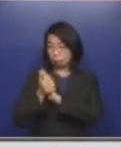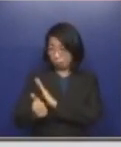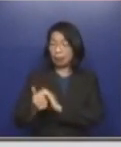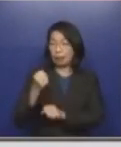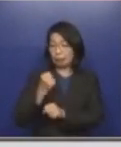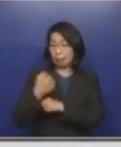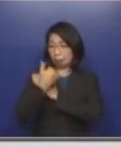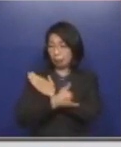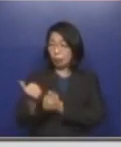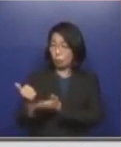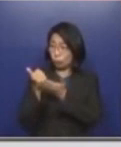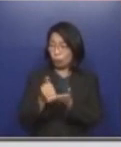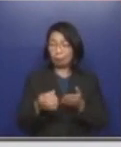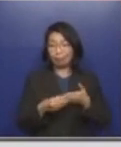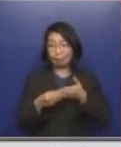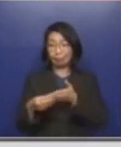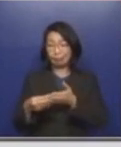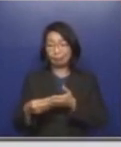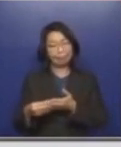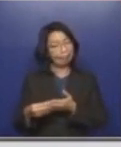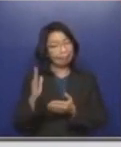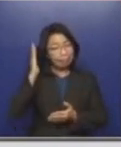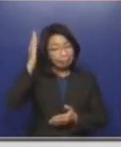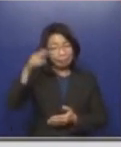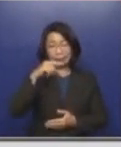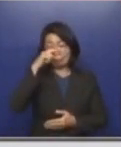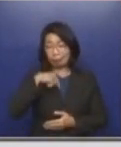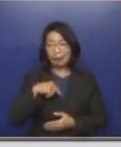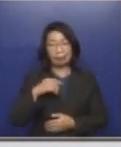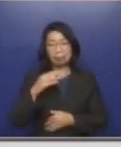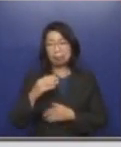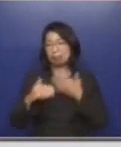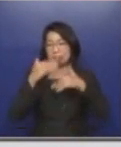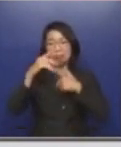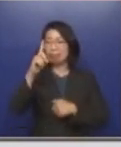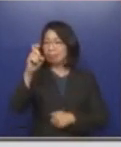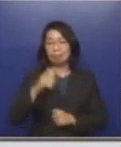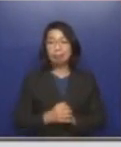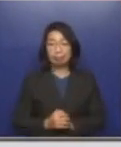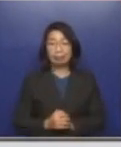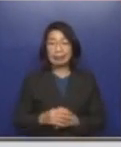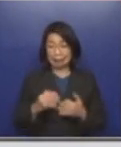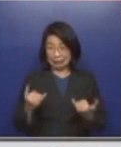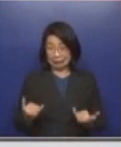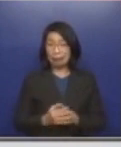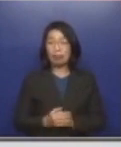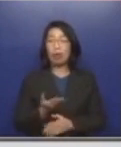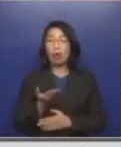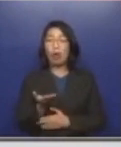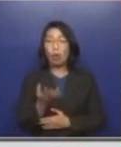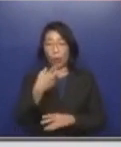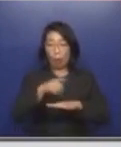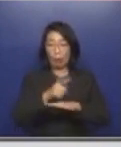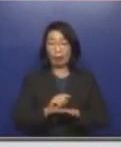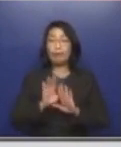างนี้ครับผมคิดว่าประเทศไทยไปไม่รอดครับท่านประธานครับผมขออนุญาตท่านประธานว่าอันที่หนึ่งเนี่ยท่